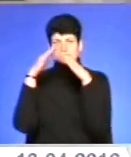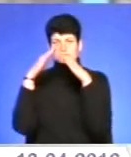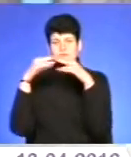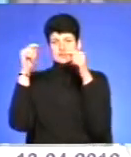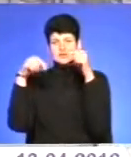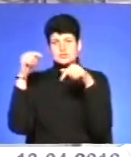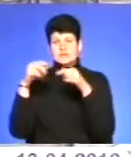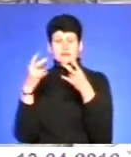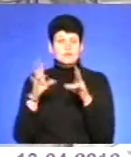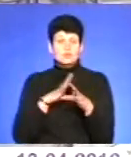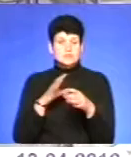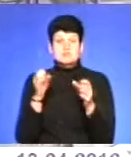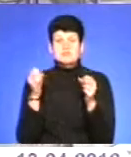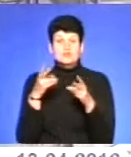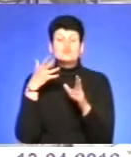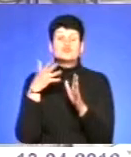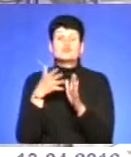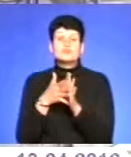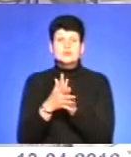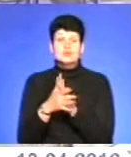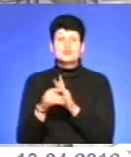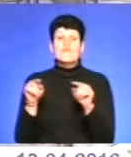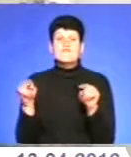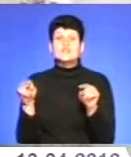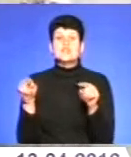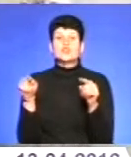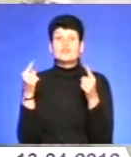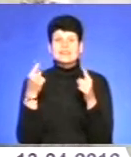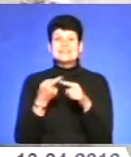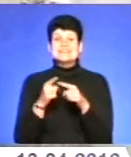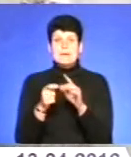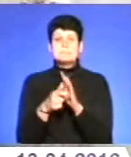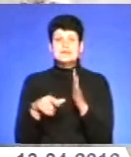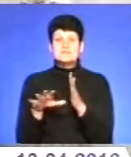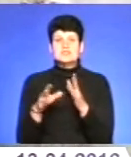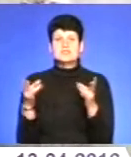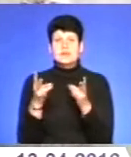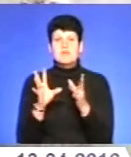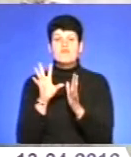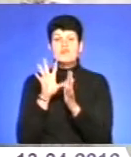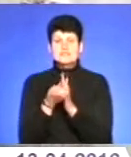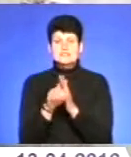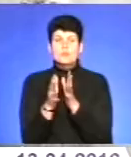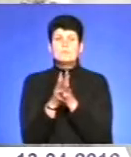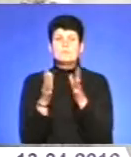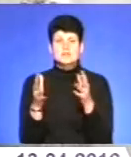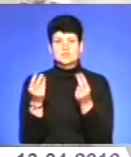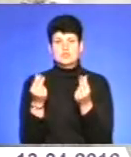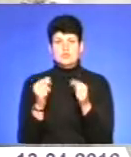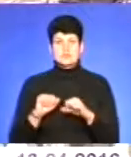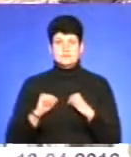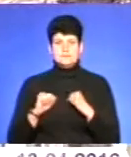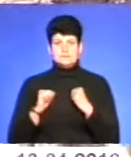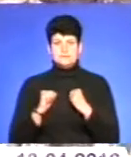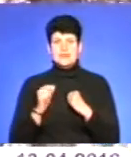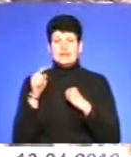бути фахівцем, аби зрозуміти, щоб відновити пошкоджене приміщення, доведеться вкласти значно більше коштів і зусиль.